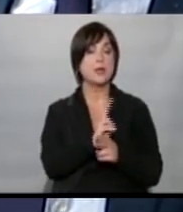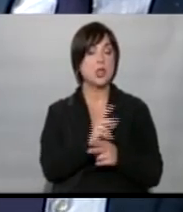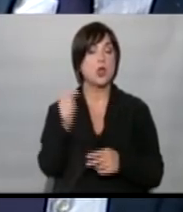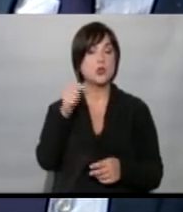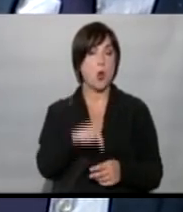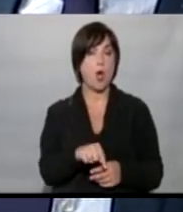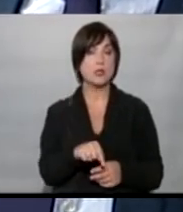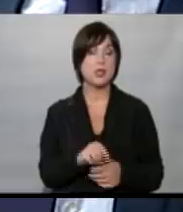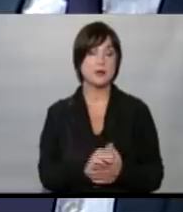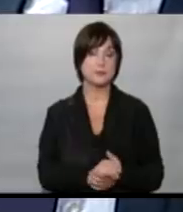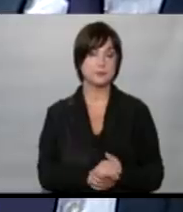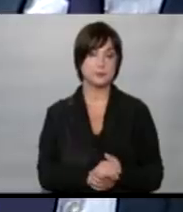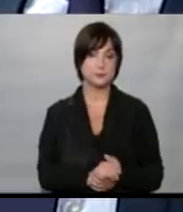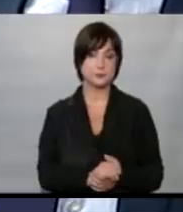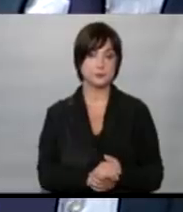Манипулацијата доаѓа